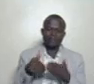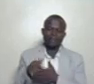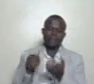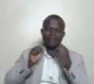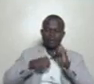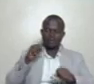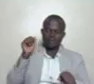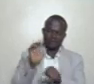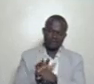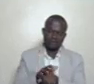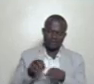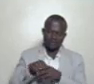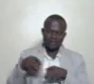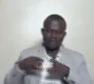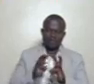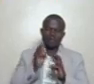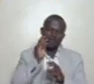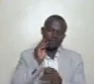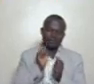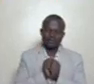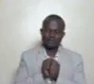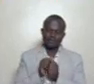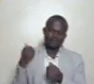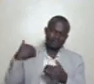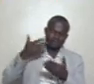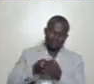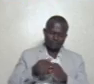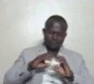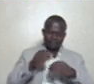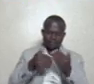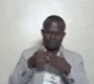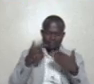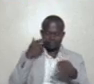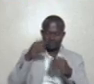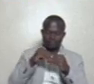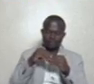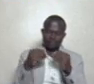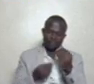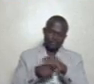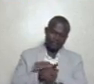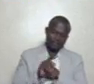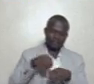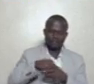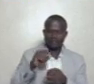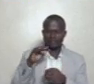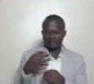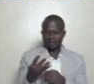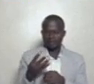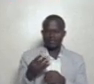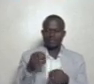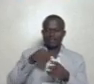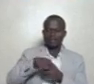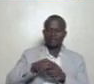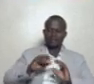amarushanwa menshi ku buryo tumenyera kugeza ubu amakipe yamaze kubona itike yinjiza muri kimwe cy'akane kirangiza harimo